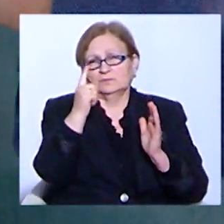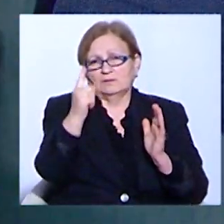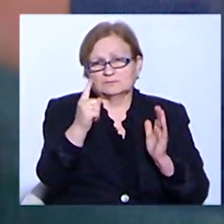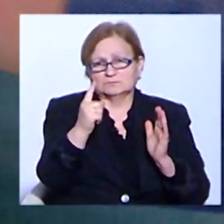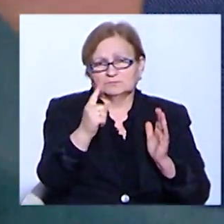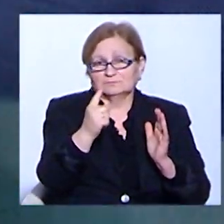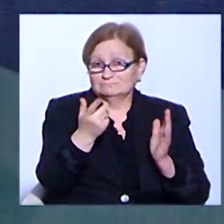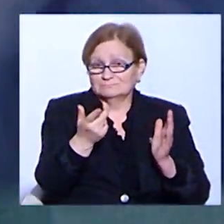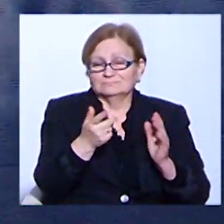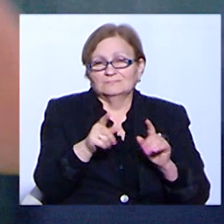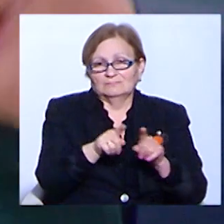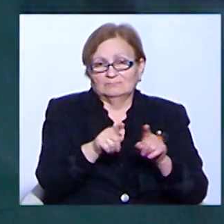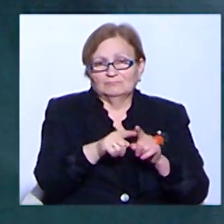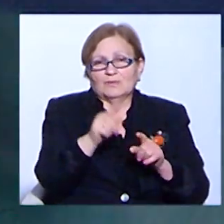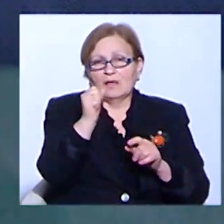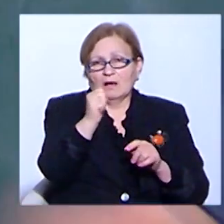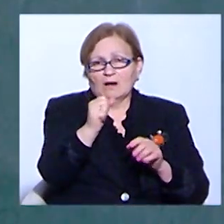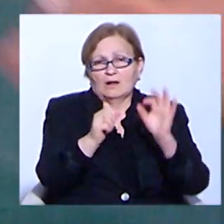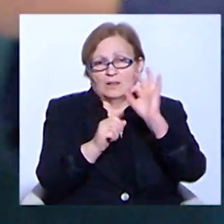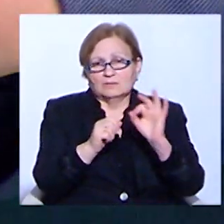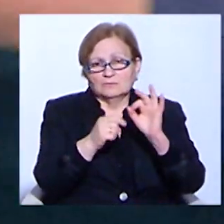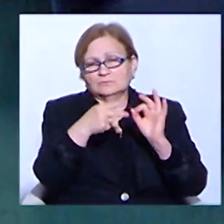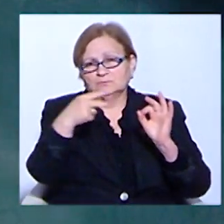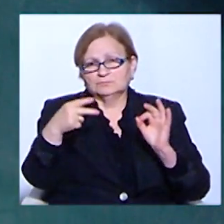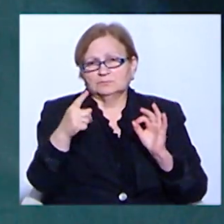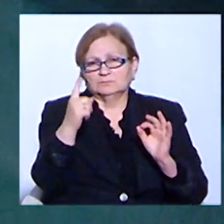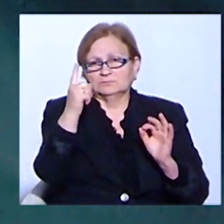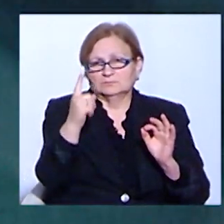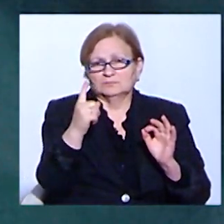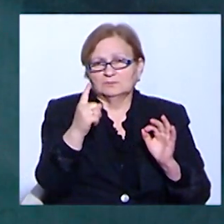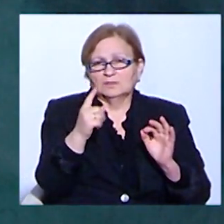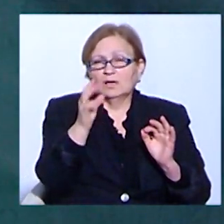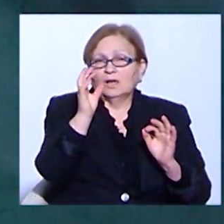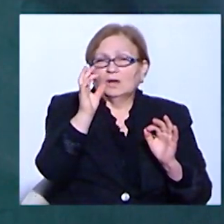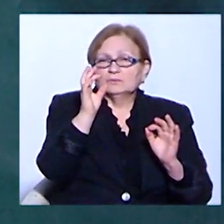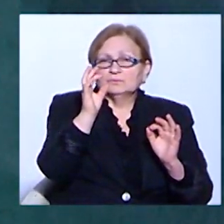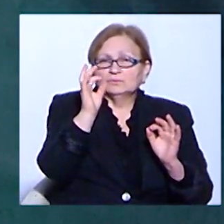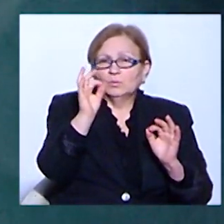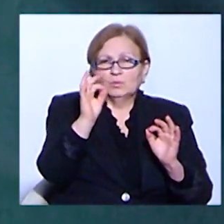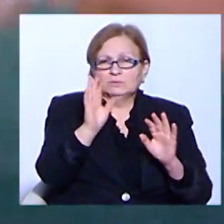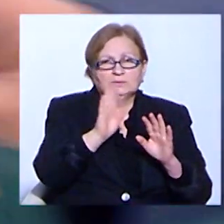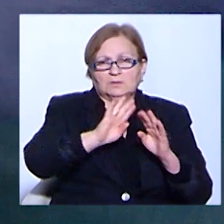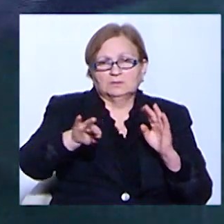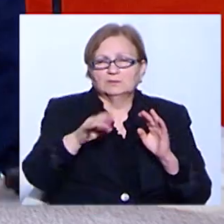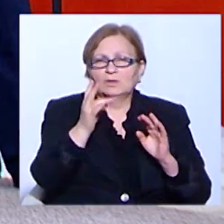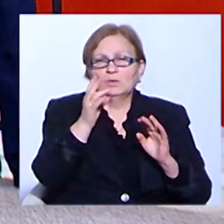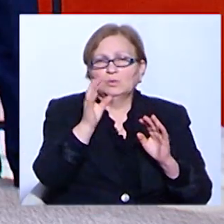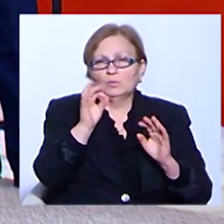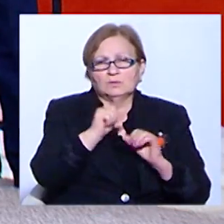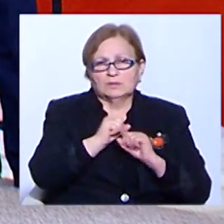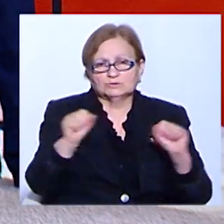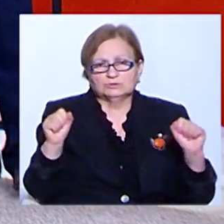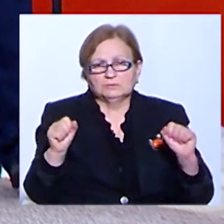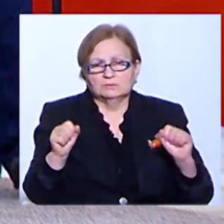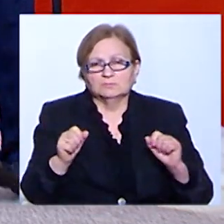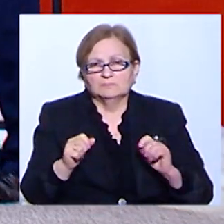წერტ 1. ამიტომაც არის ა ხარისხად 0, ნებისმიერი რიცხვი ოღონდ 0-ის გარდა. ხო, ჩვენ გვესმის რომ 0 არ შეიძლება, რადგან 0